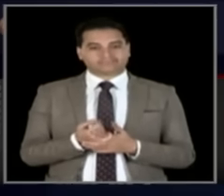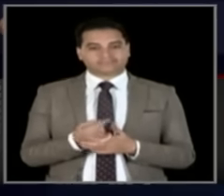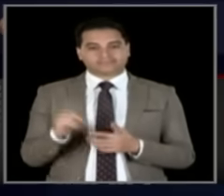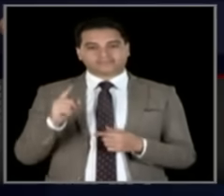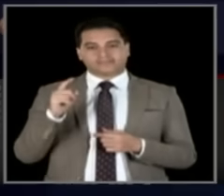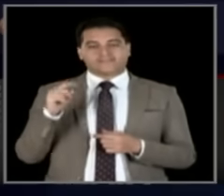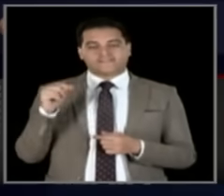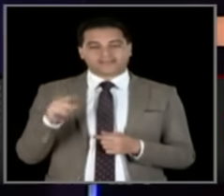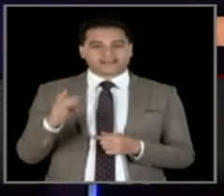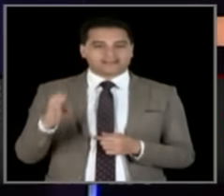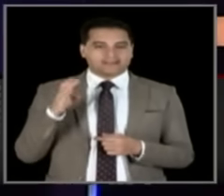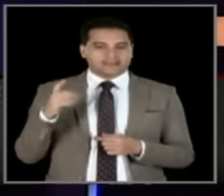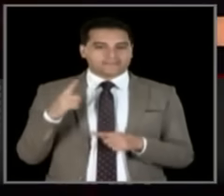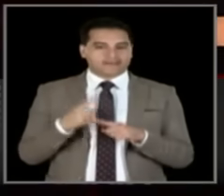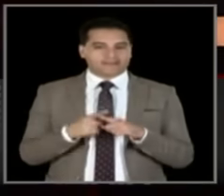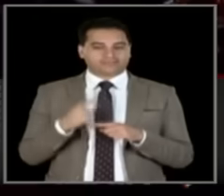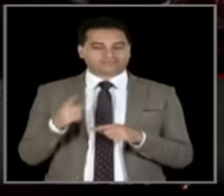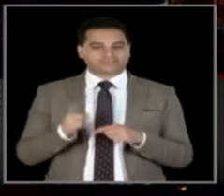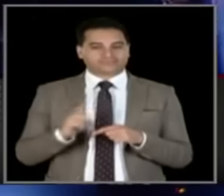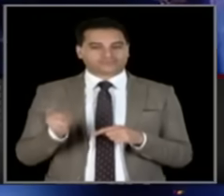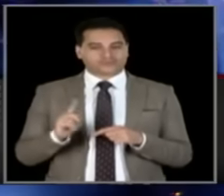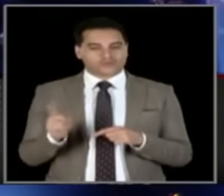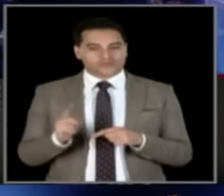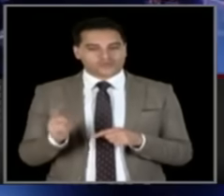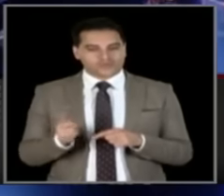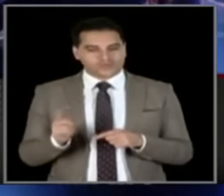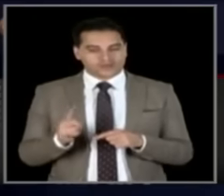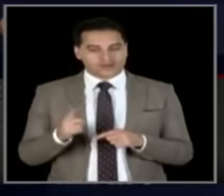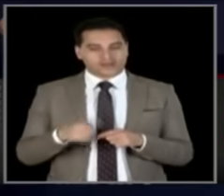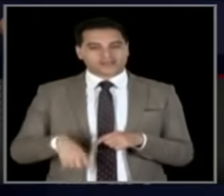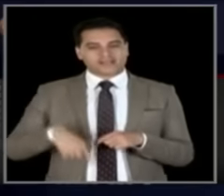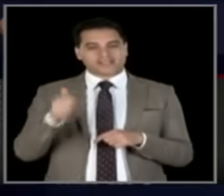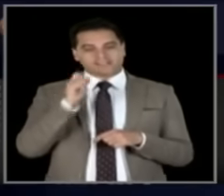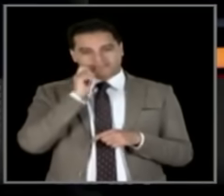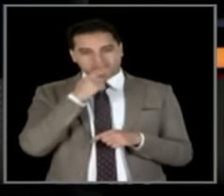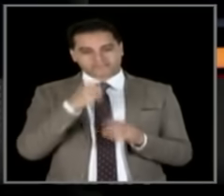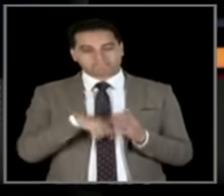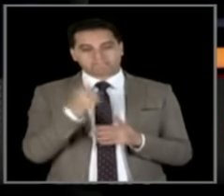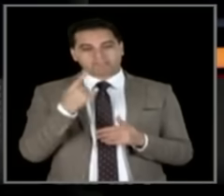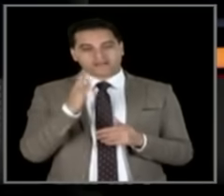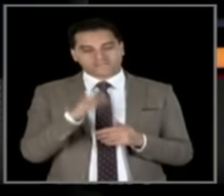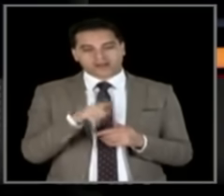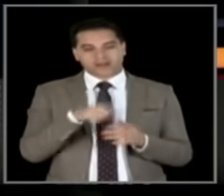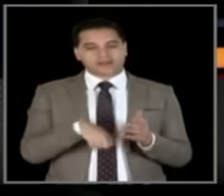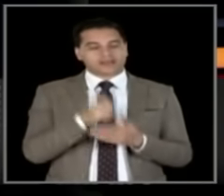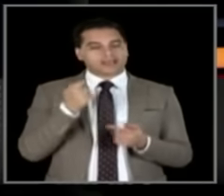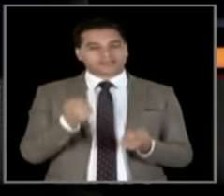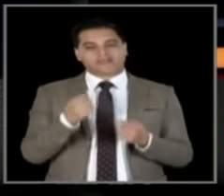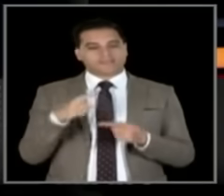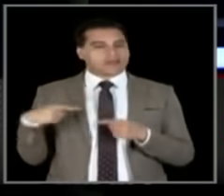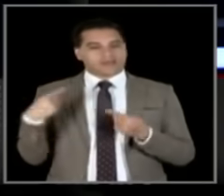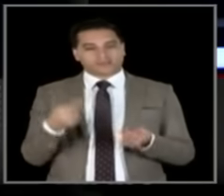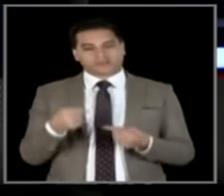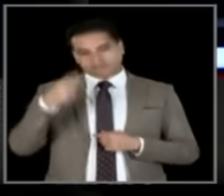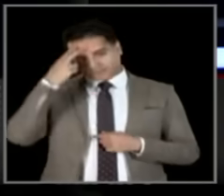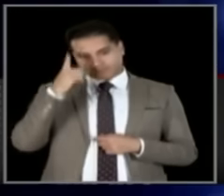فياريال إجابة خاطئة. فياريال كسب البطولة مرة، النادي ده ما كسبهاش ولا مرة.